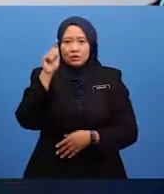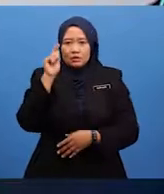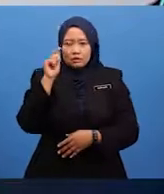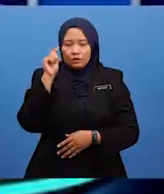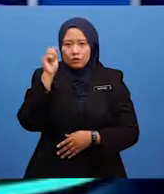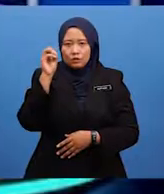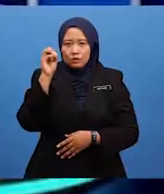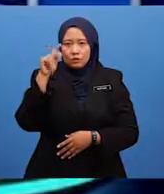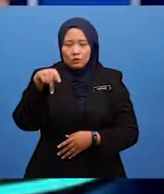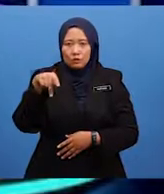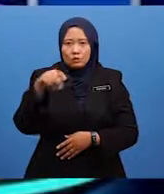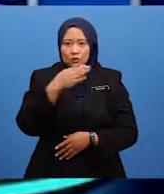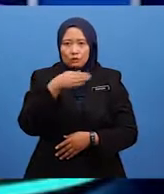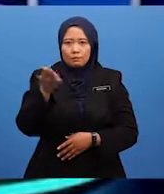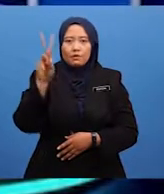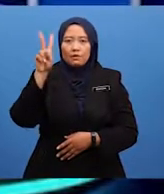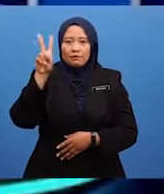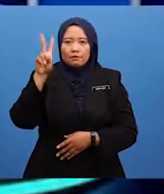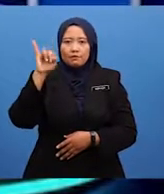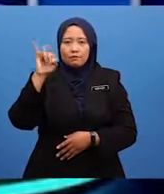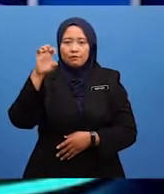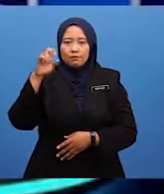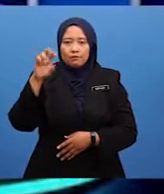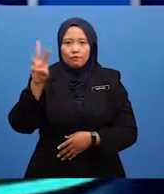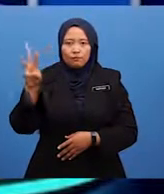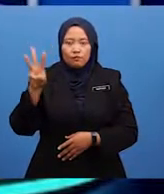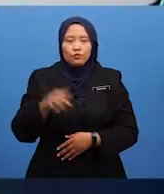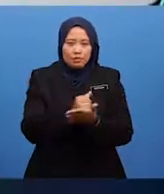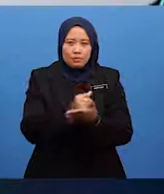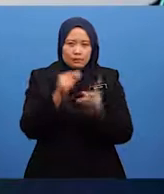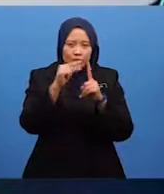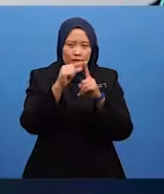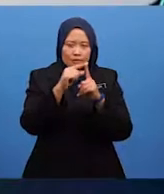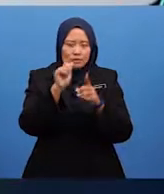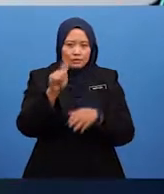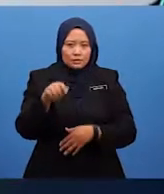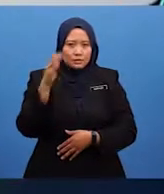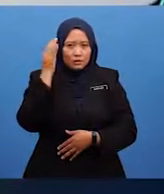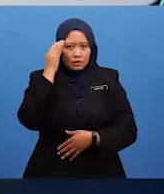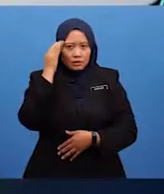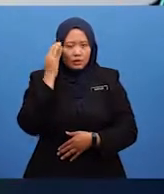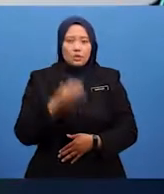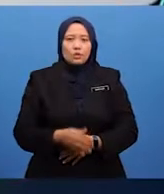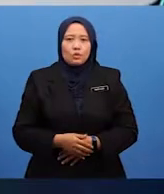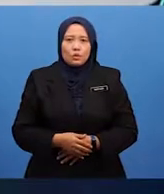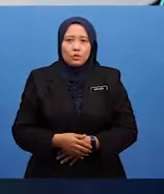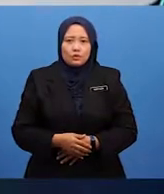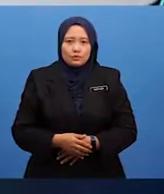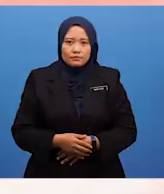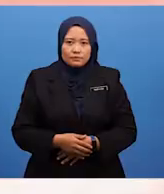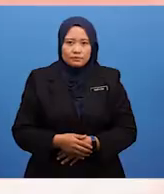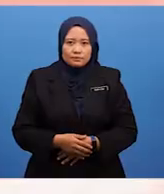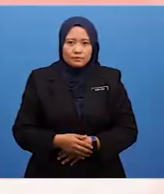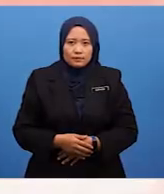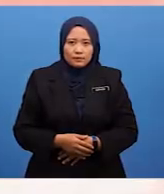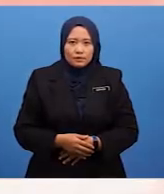stronsium mereka oleh pandangan Sisi dipanggil sebagai site view dan kisah teknik ke ini turut memberikan informasi penting